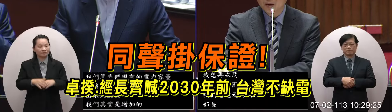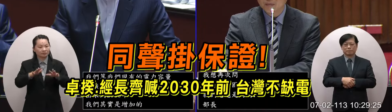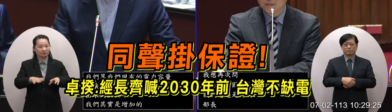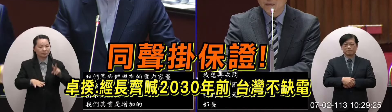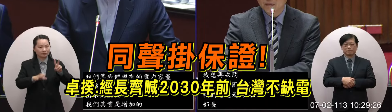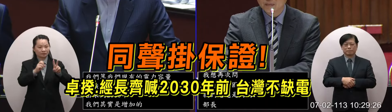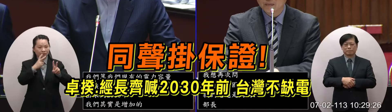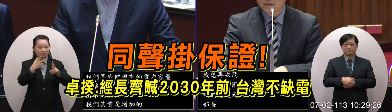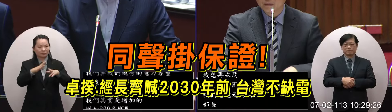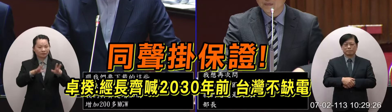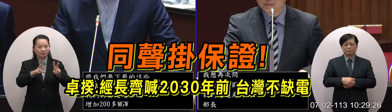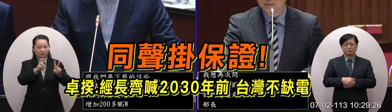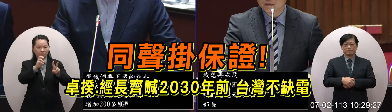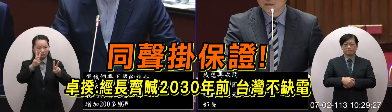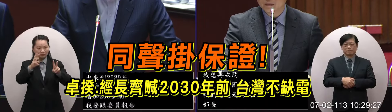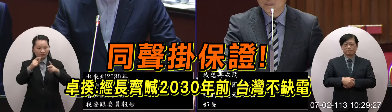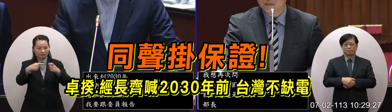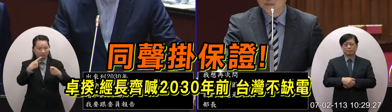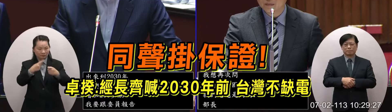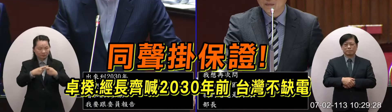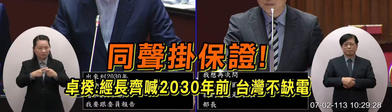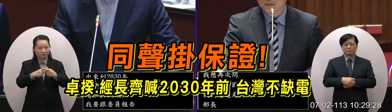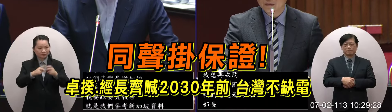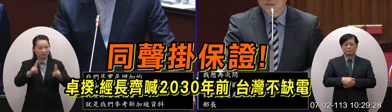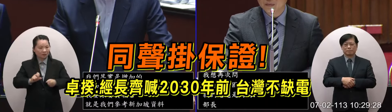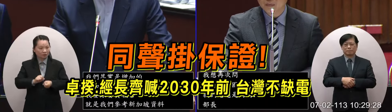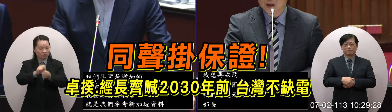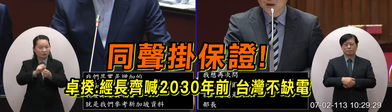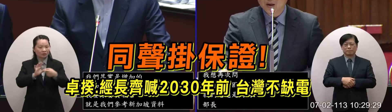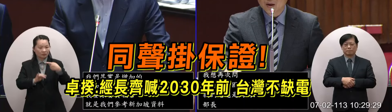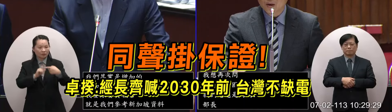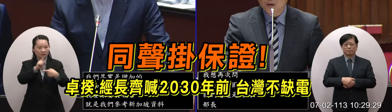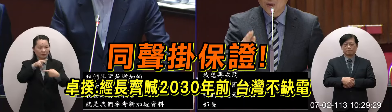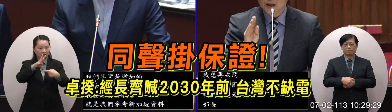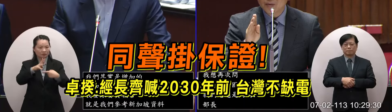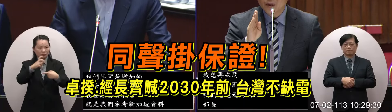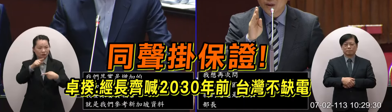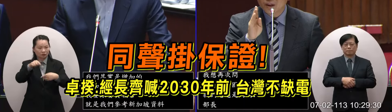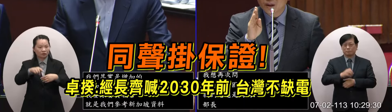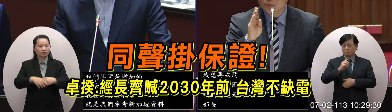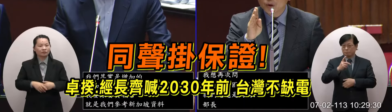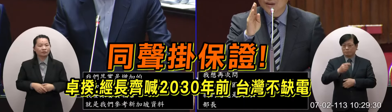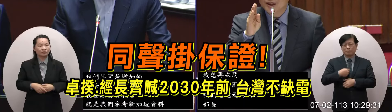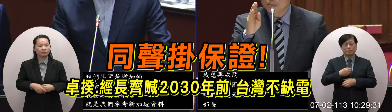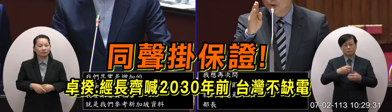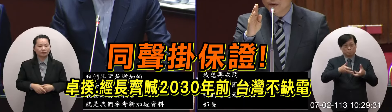在2024年到2030年，他们会增加1.4吉瓦。